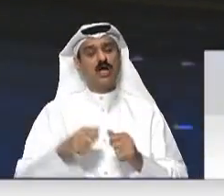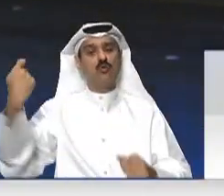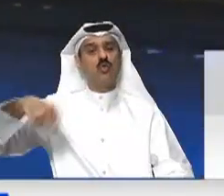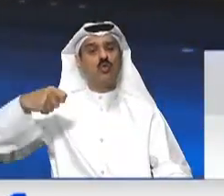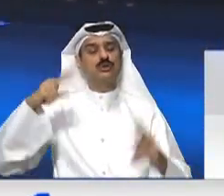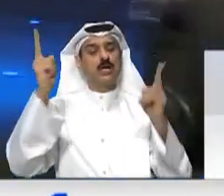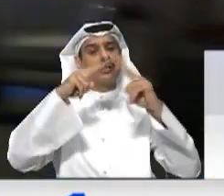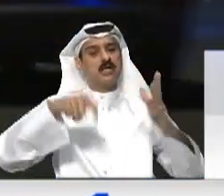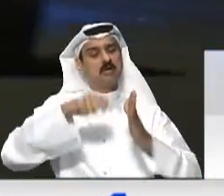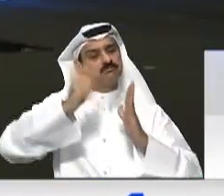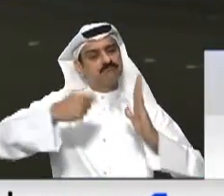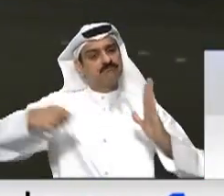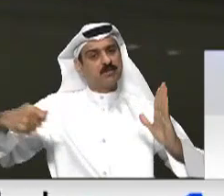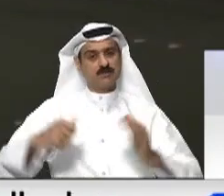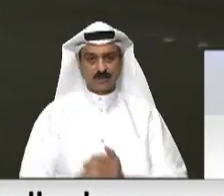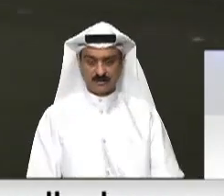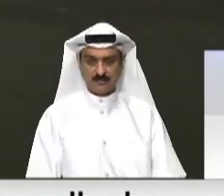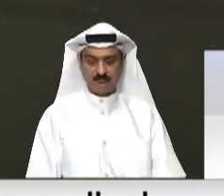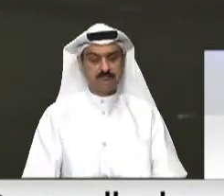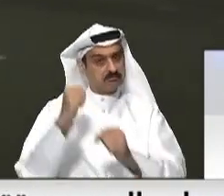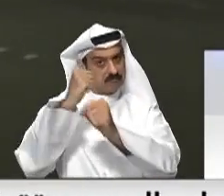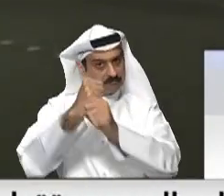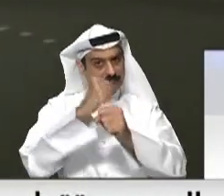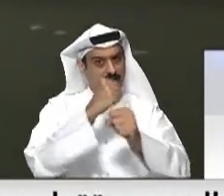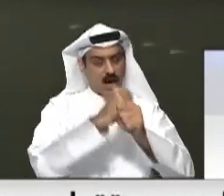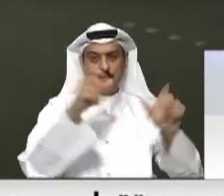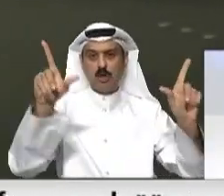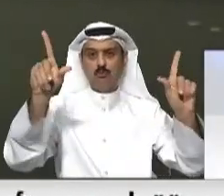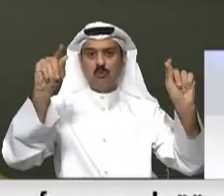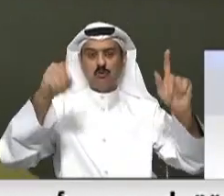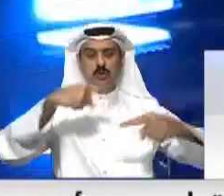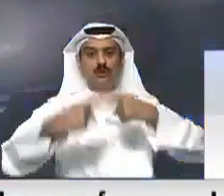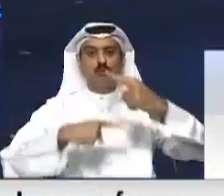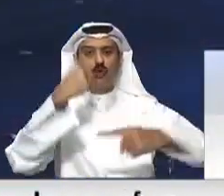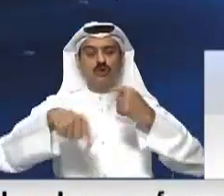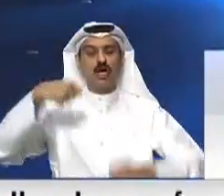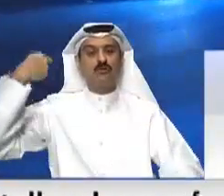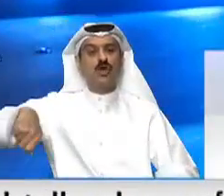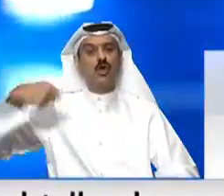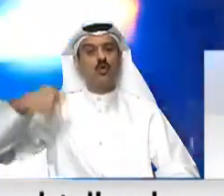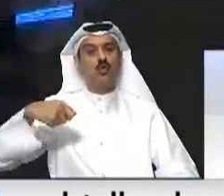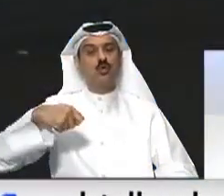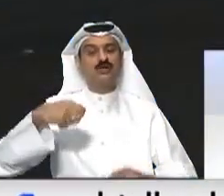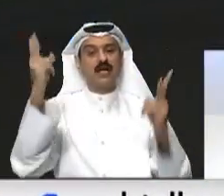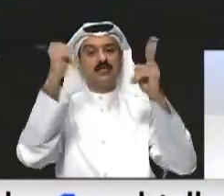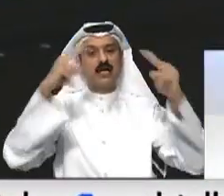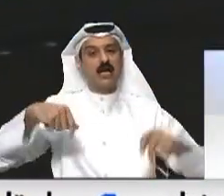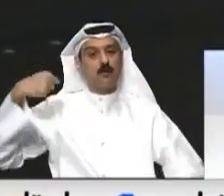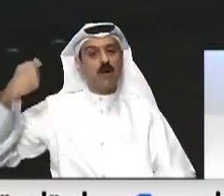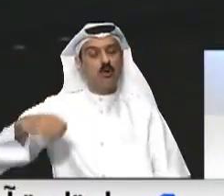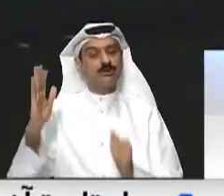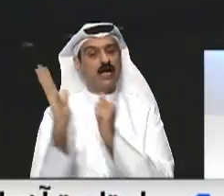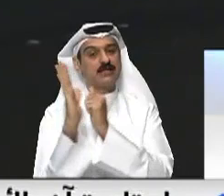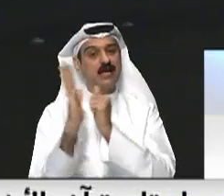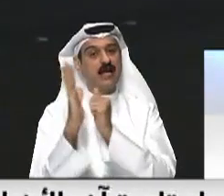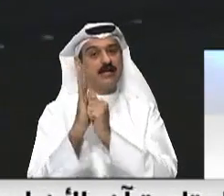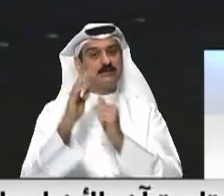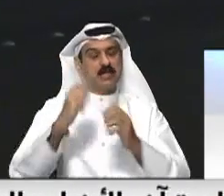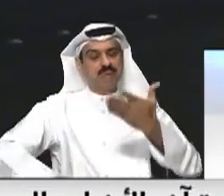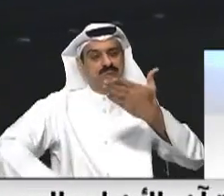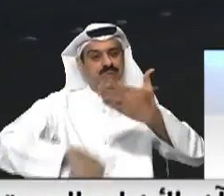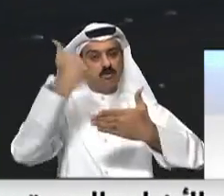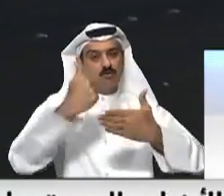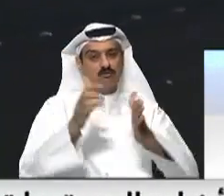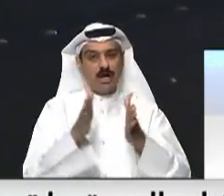الحكوميه الممثله بالمؤسسه العامه للرعايه السكانيه ووزاره الكهرباء والطاقه المتجدده تسفر عن النجاح